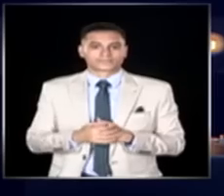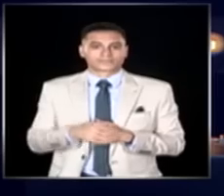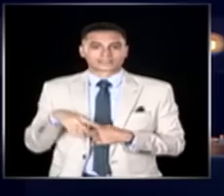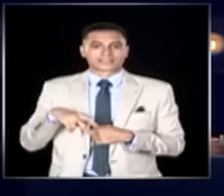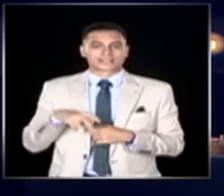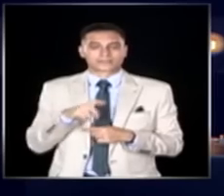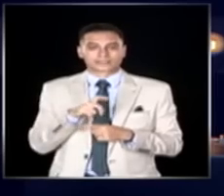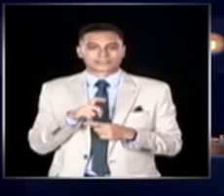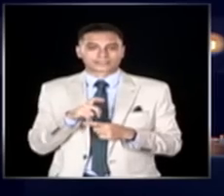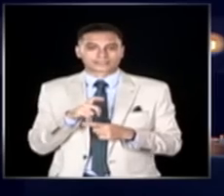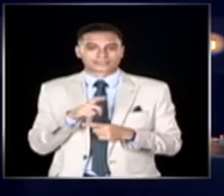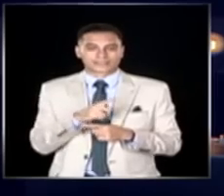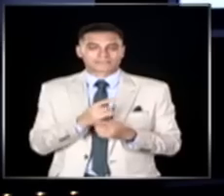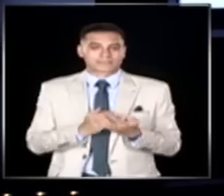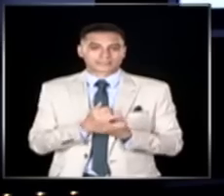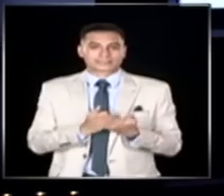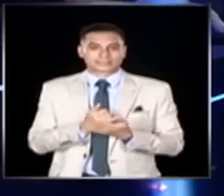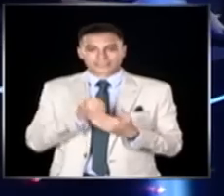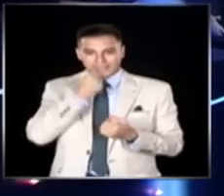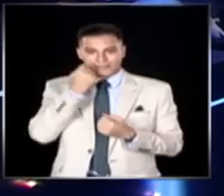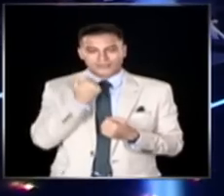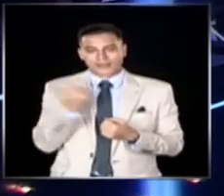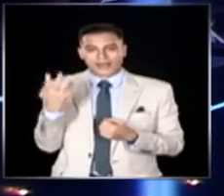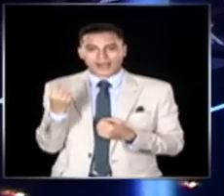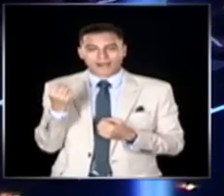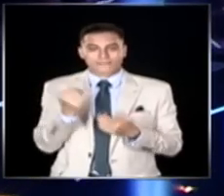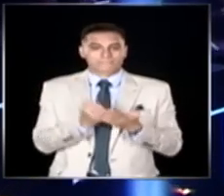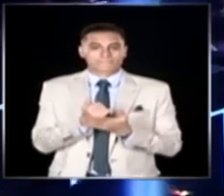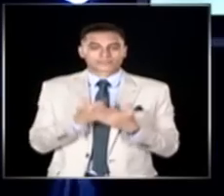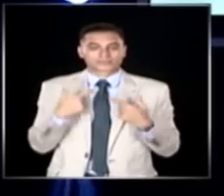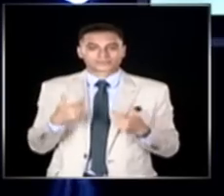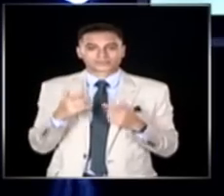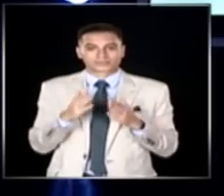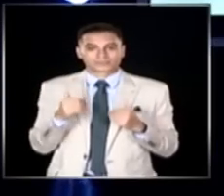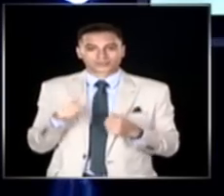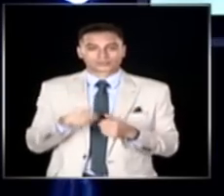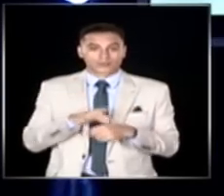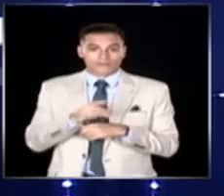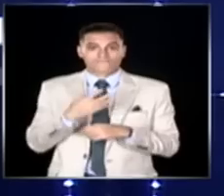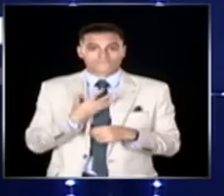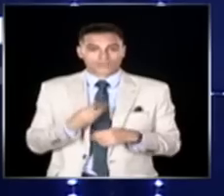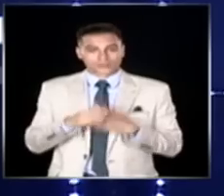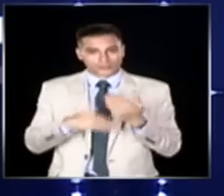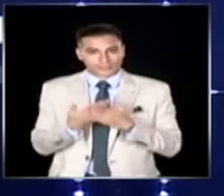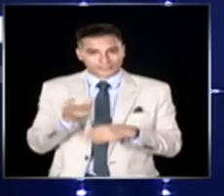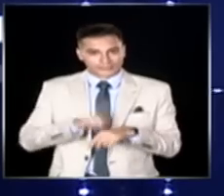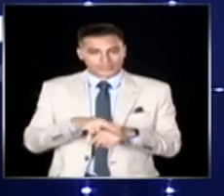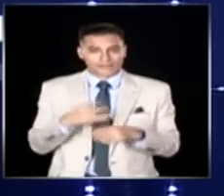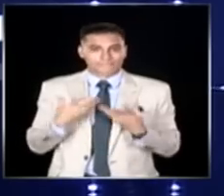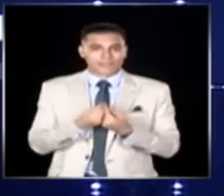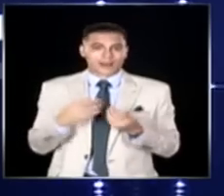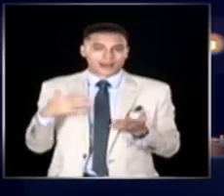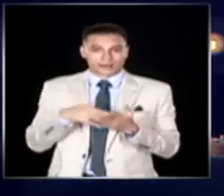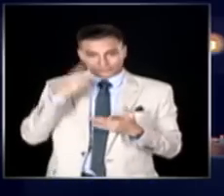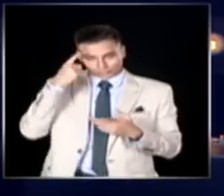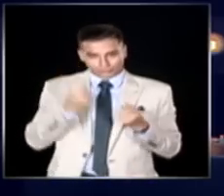80 مغاغة المنيا، 40 شيماء القاهرة. هنخرج فاصل وهنرجع مرة تانية مع فقرة